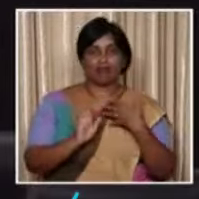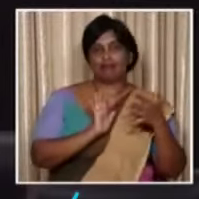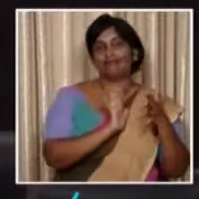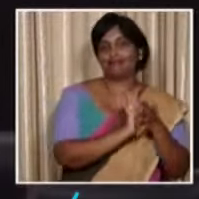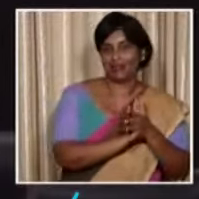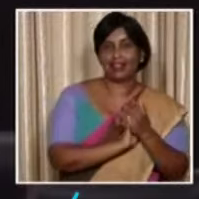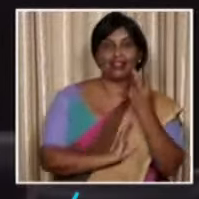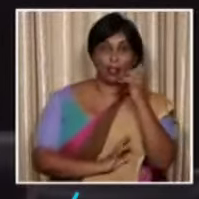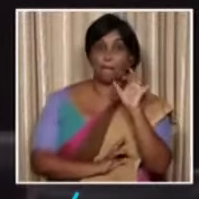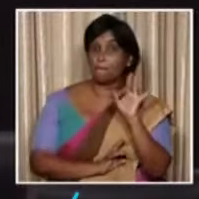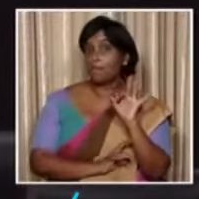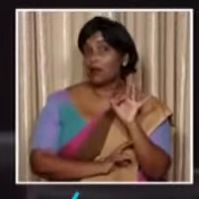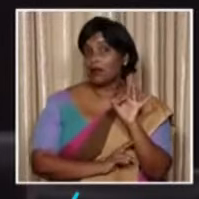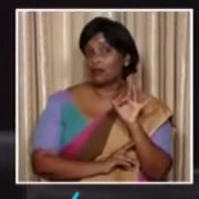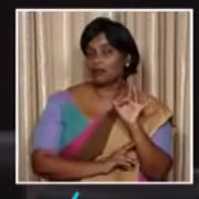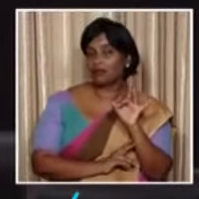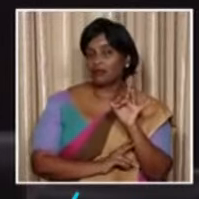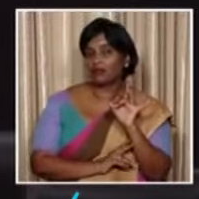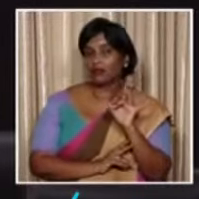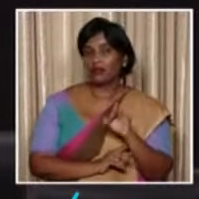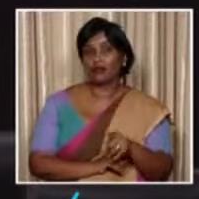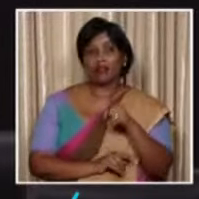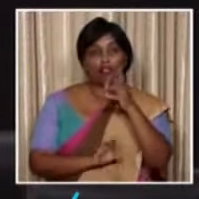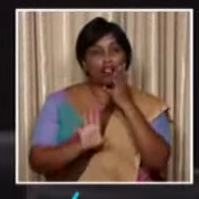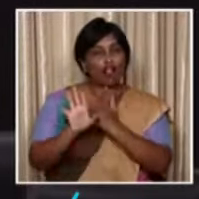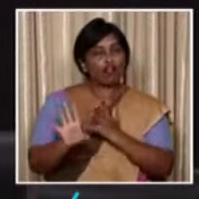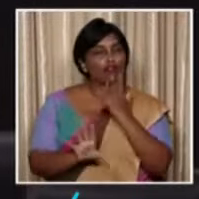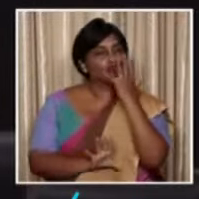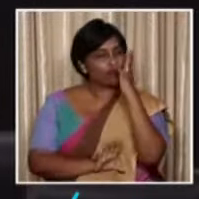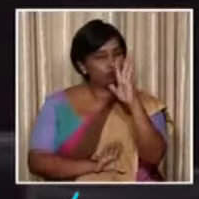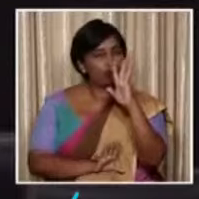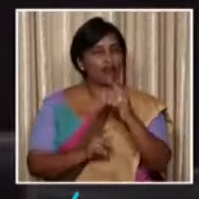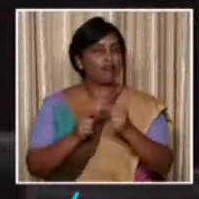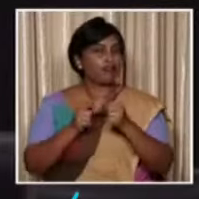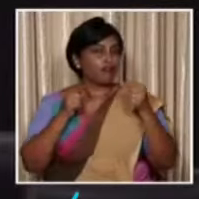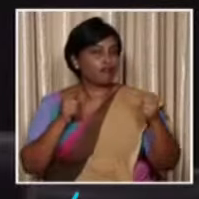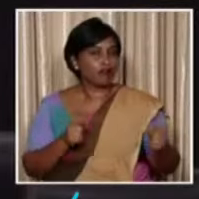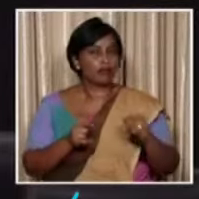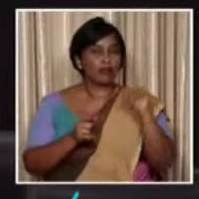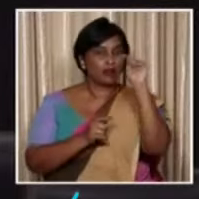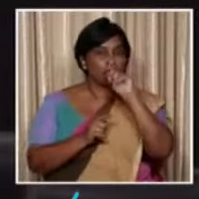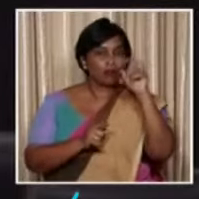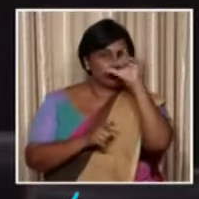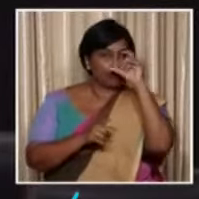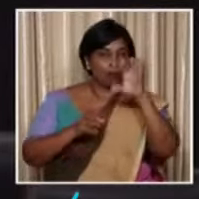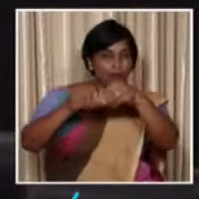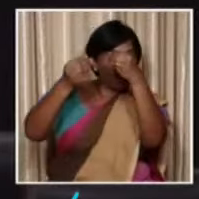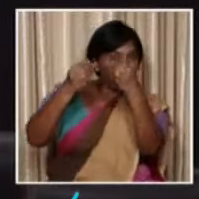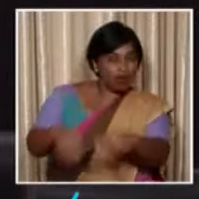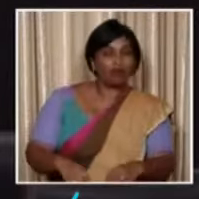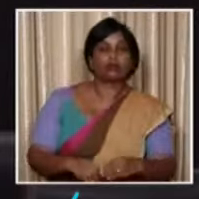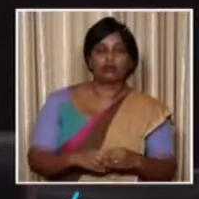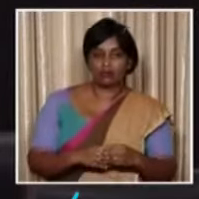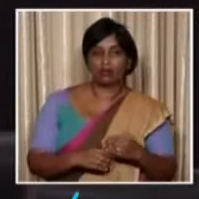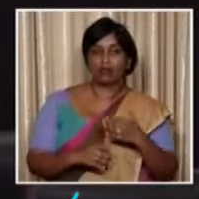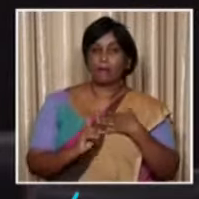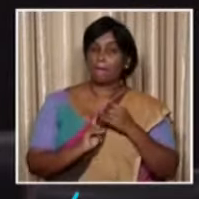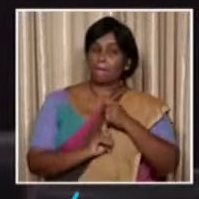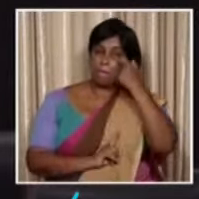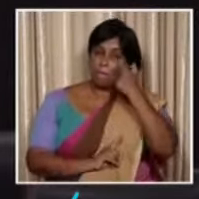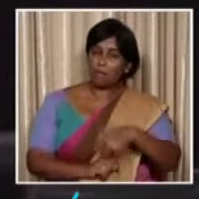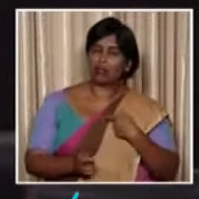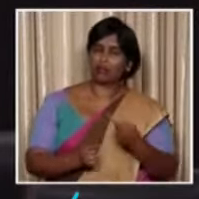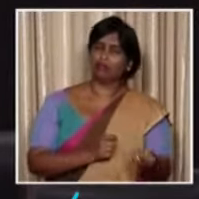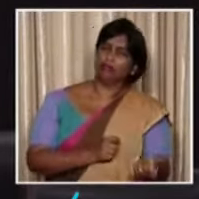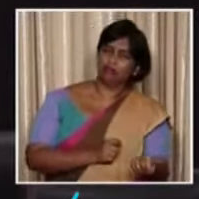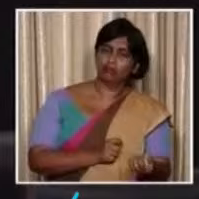එතෙන්ට 2015 ඔය අවුරුදු පහක් විපක්ෂයේ සිරිසේන කඳ උර පරද්දන් පෞද්ගලික සල්ලි